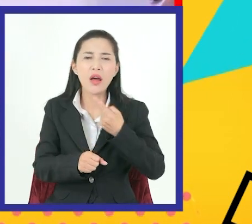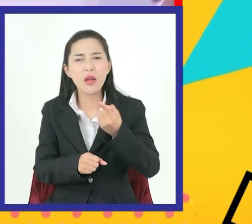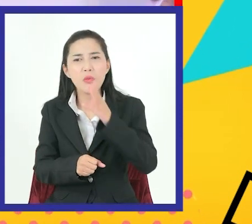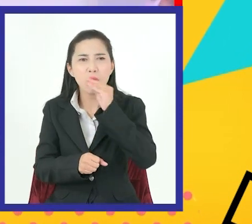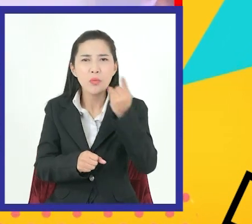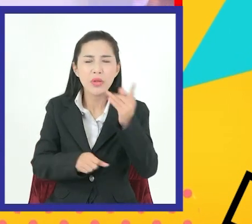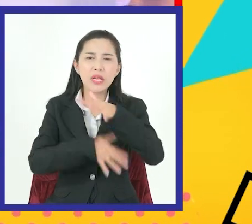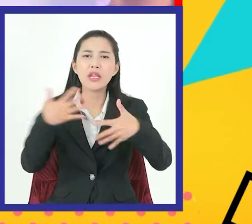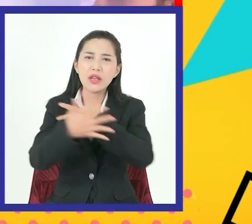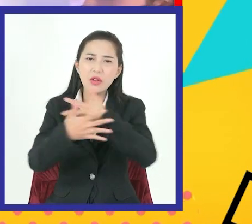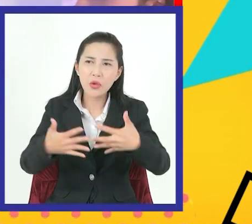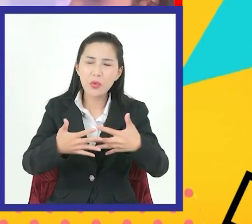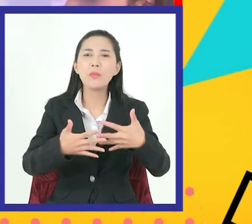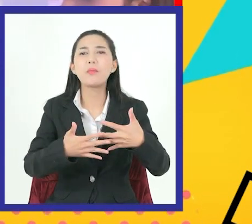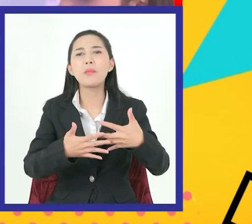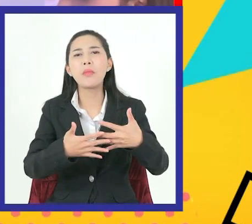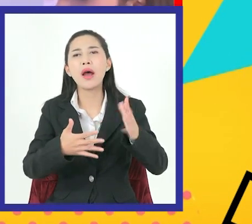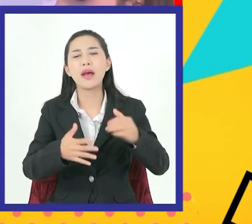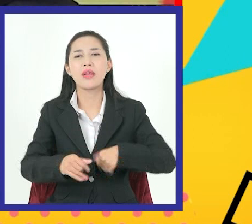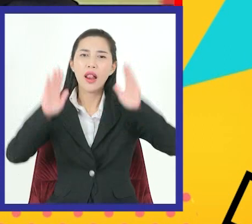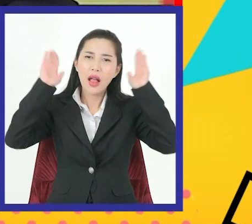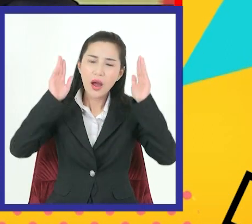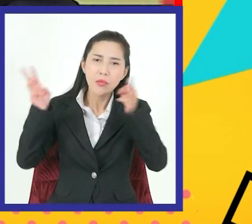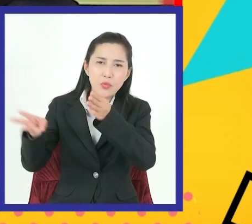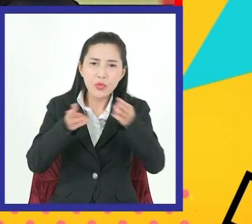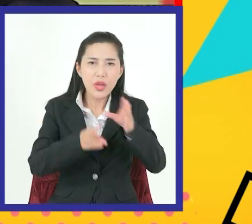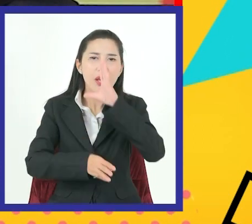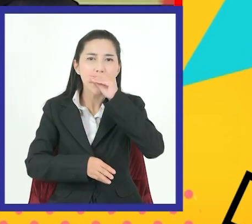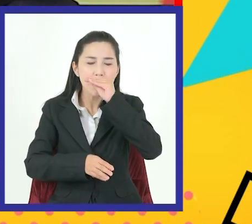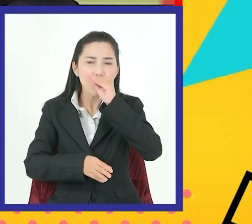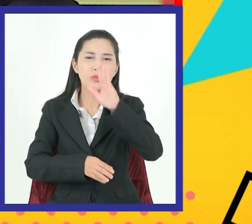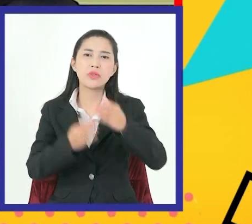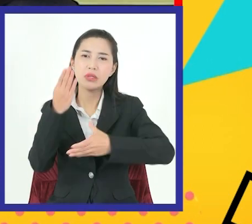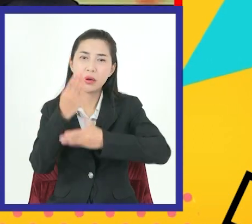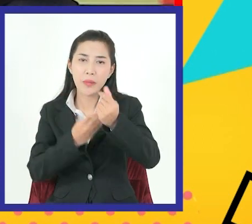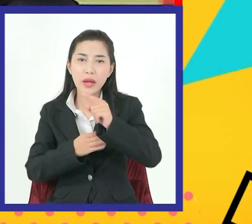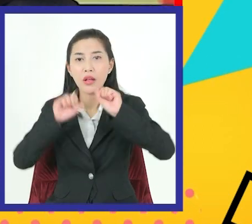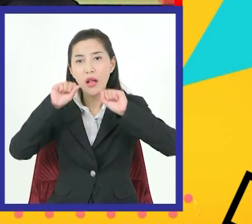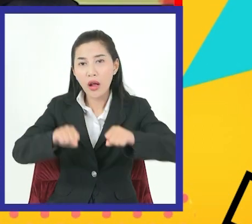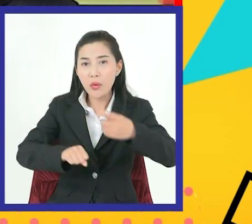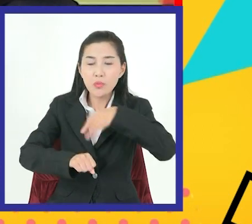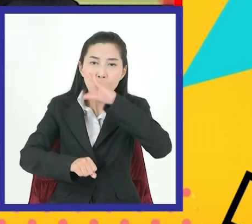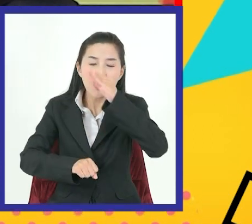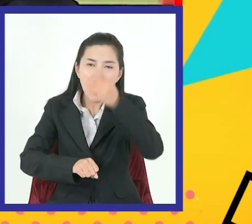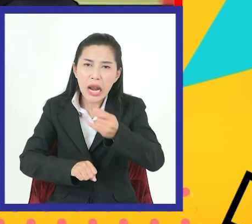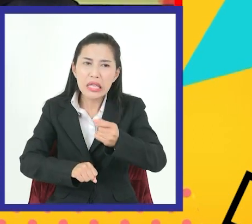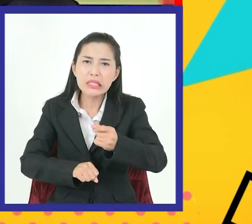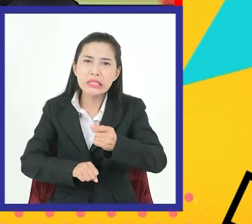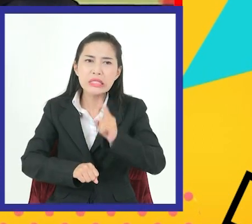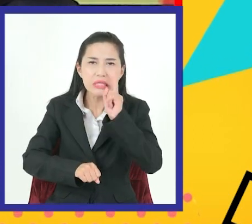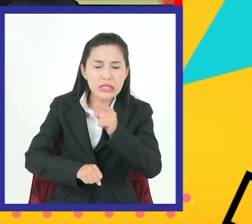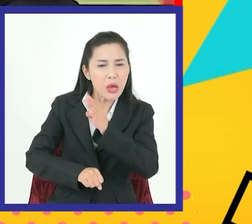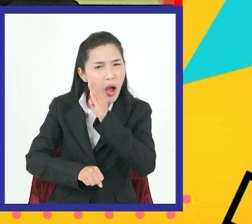ว่ามันเป็นแค่นโยบายหาเสียงเป็นแค่เทคนิคการพูดในสภาคือตกลงไม่รู้ว่าท่านพูดอะไรจริงอะไรเท็จ